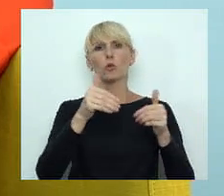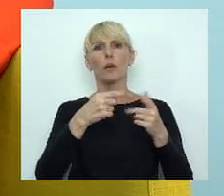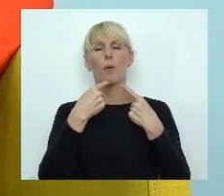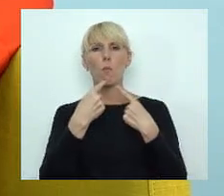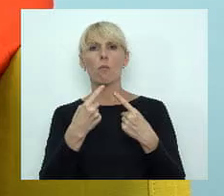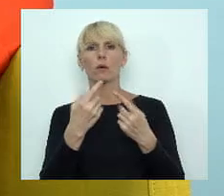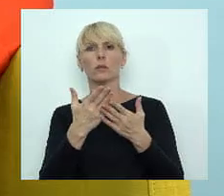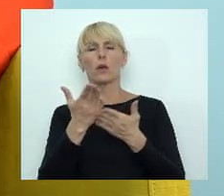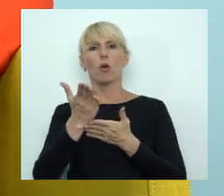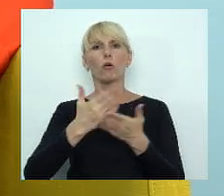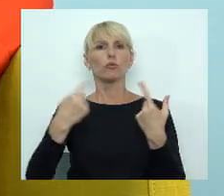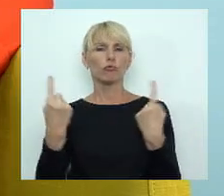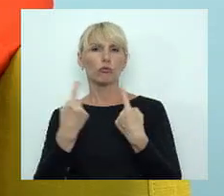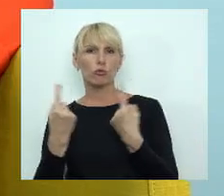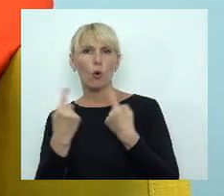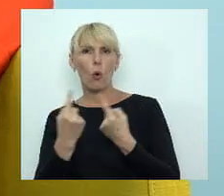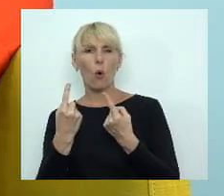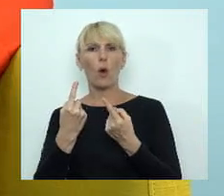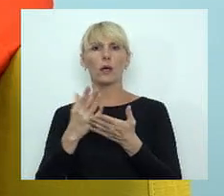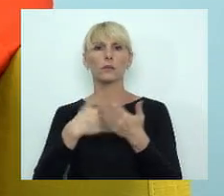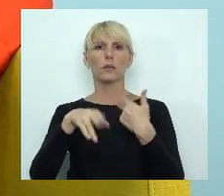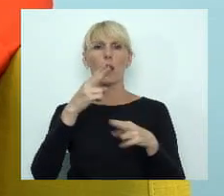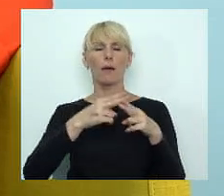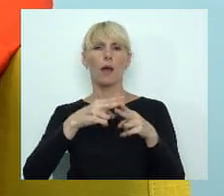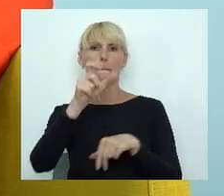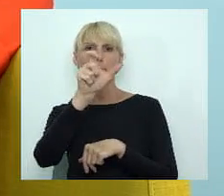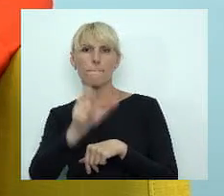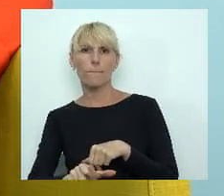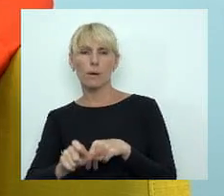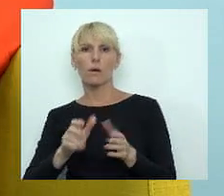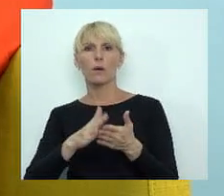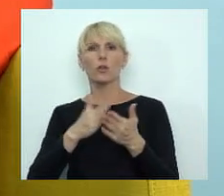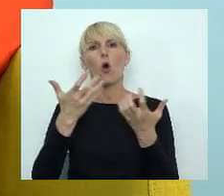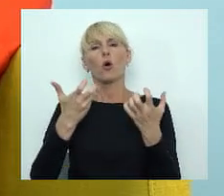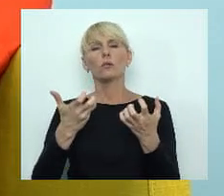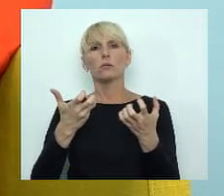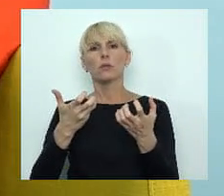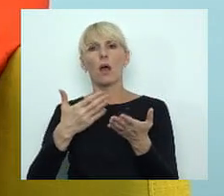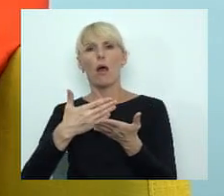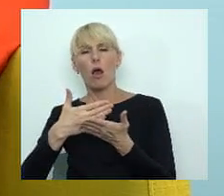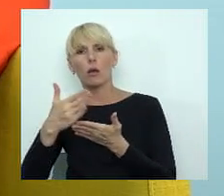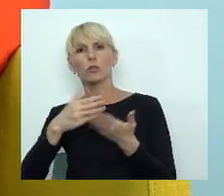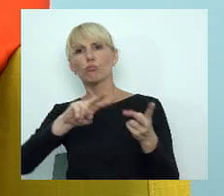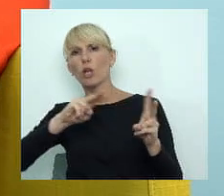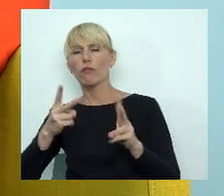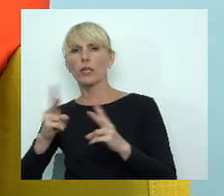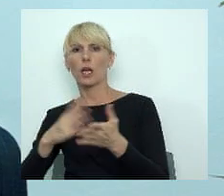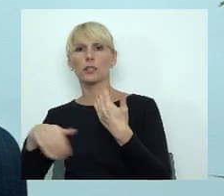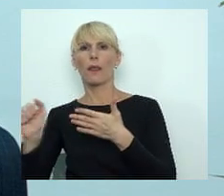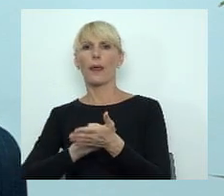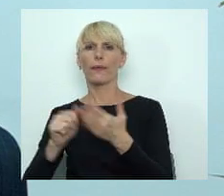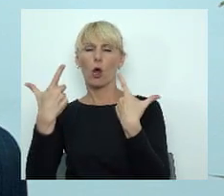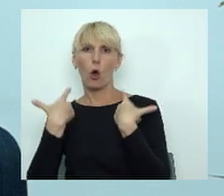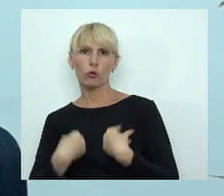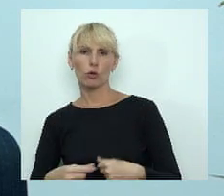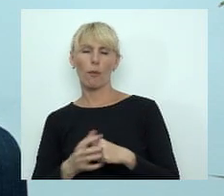sytuację, kiedy pacjent ex post będzie na przykład dochodził pewnych roszczeń związanych z przetwarzaniem danych osobowych. A może na